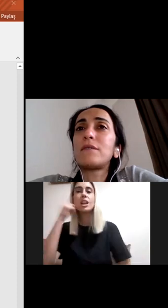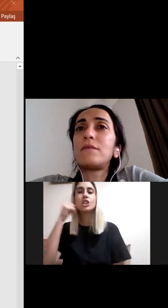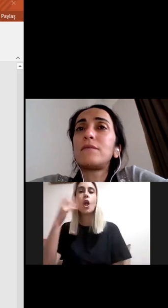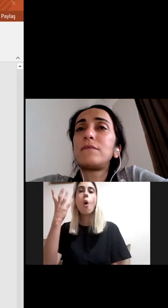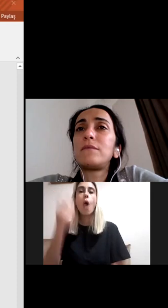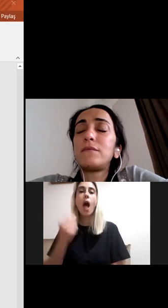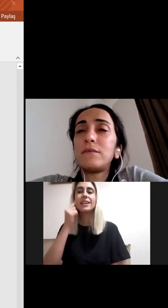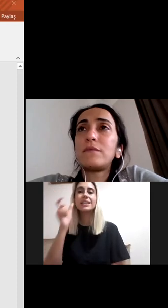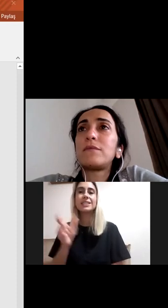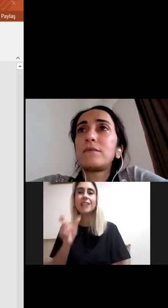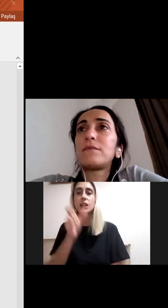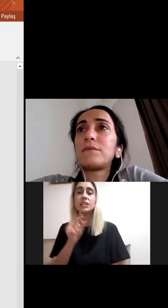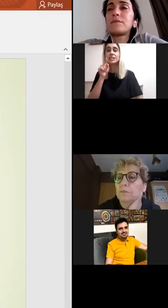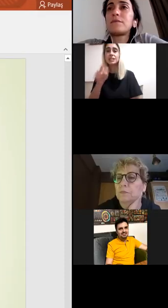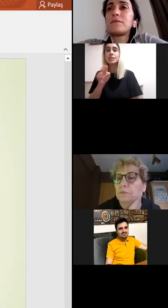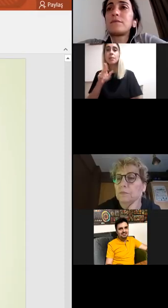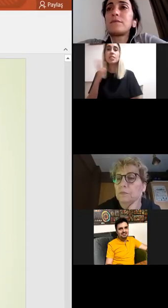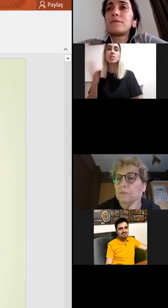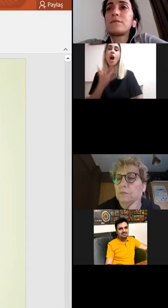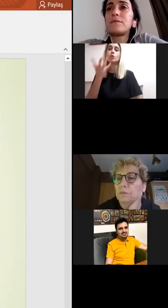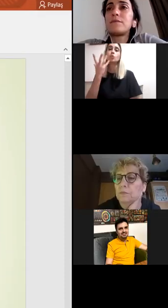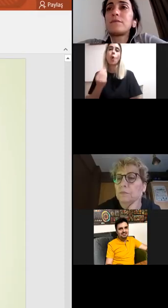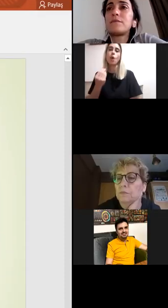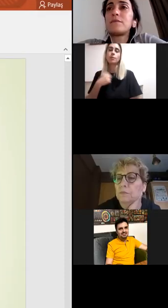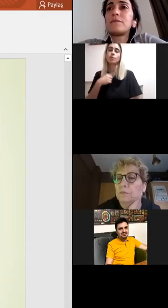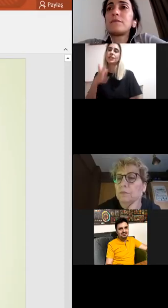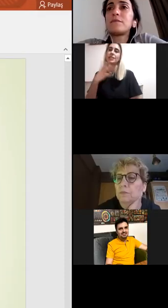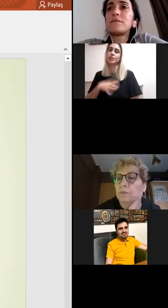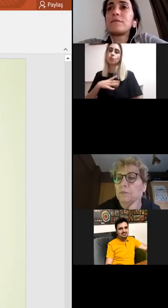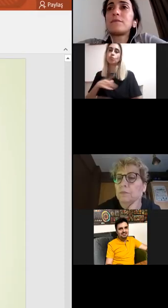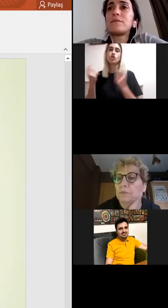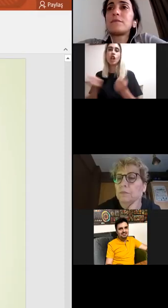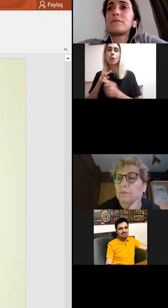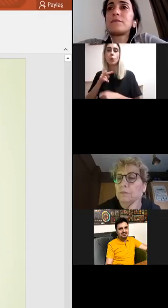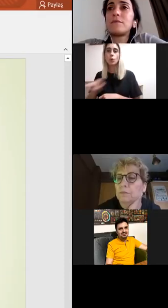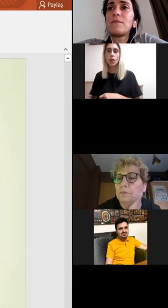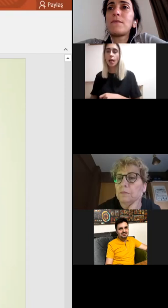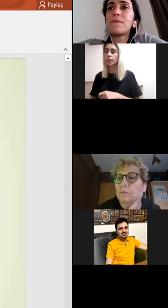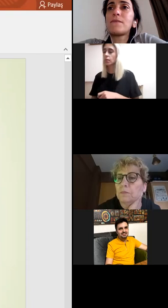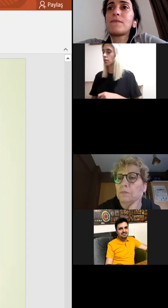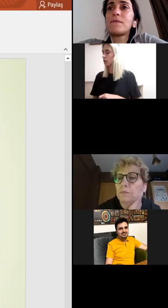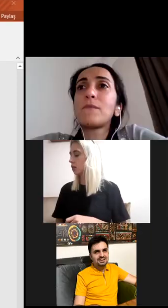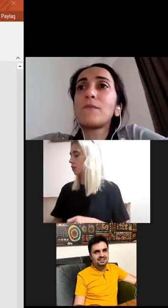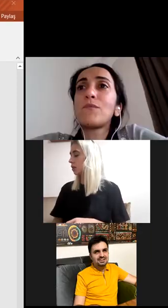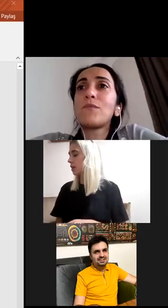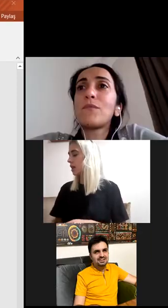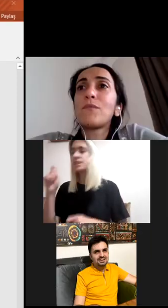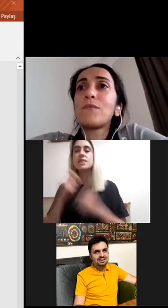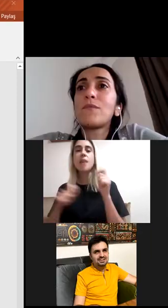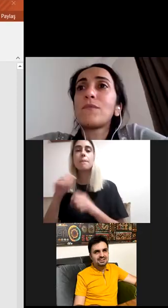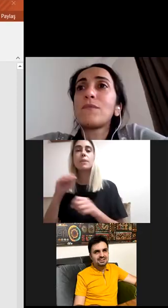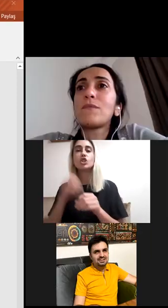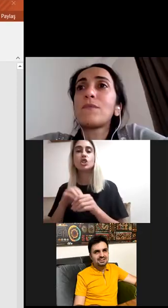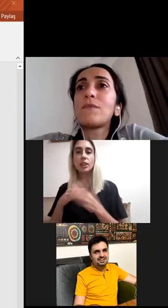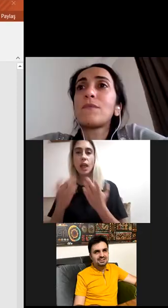insanların sizler gibi daha çok olmasını diliyorum. Bu tür çalışmaları yürüten yapıların içerisinde. Çünkü az